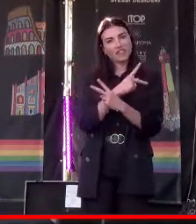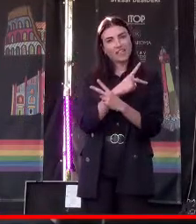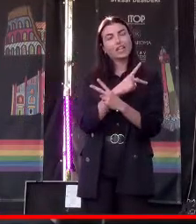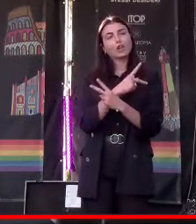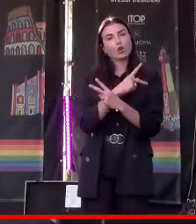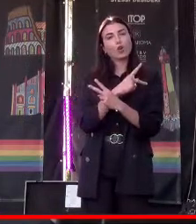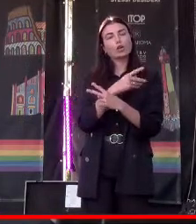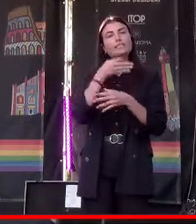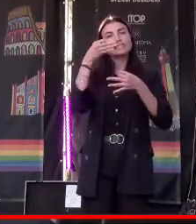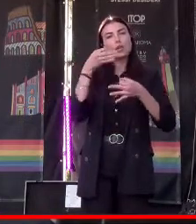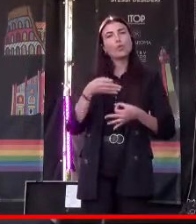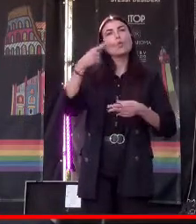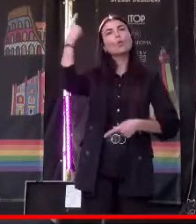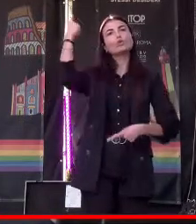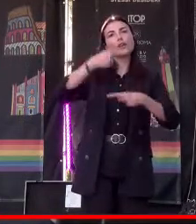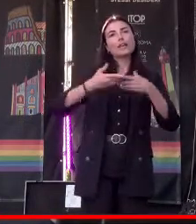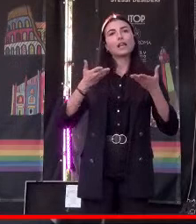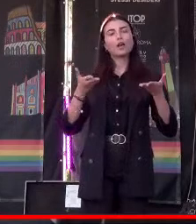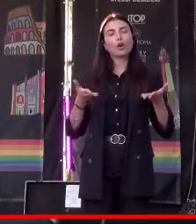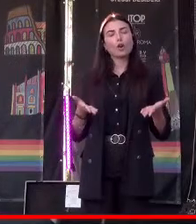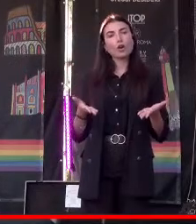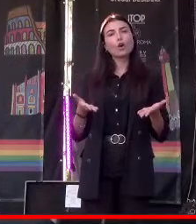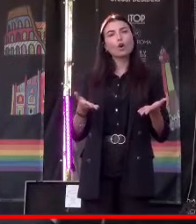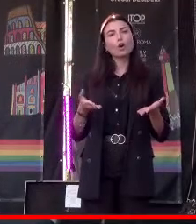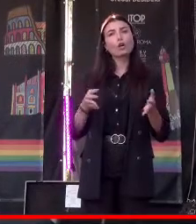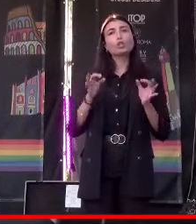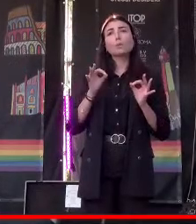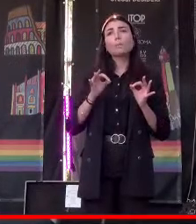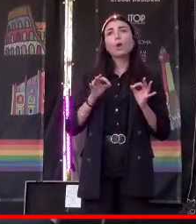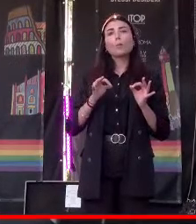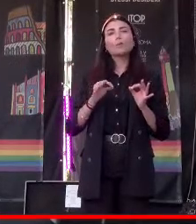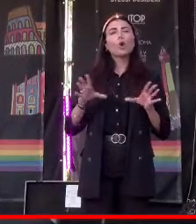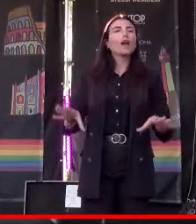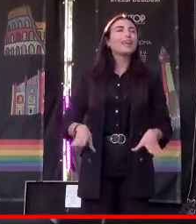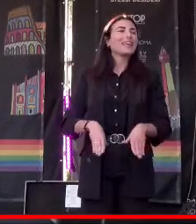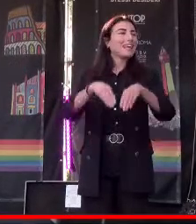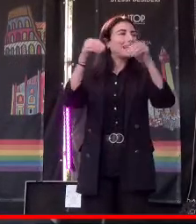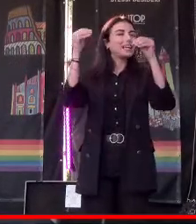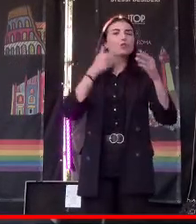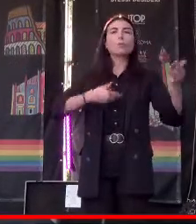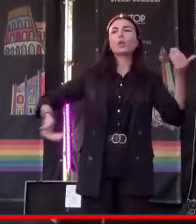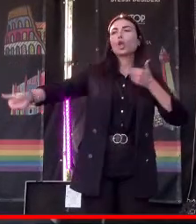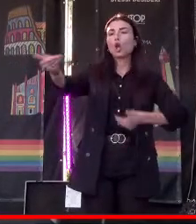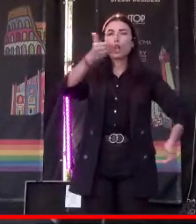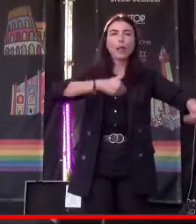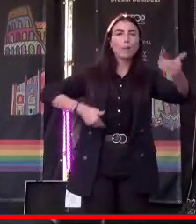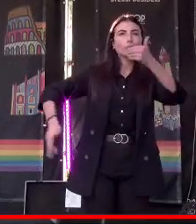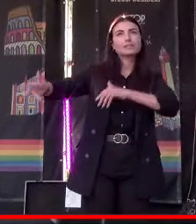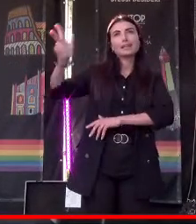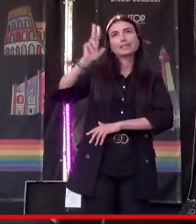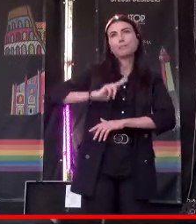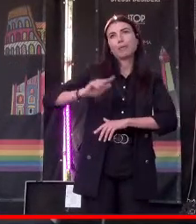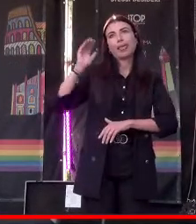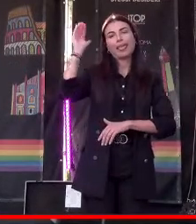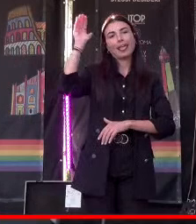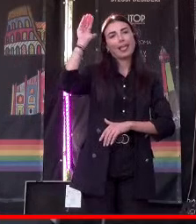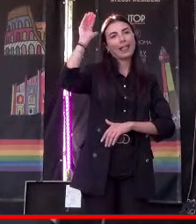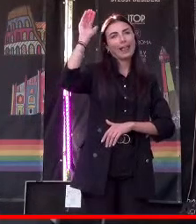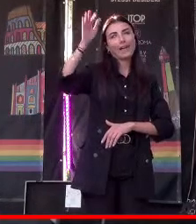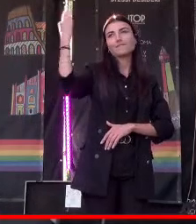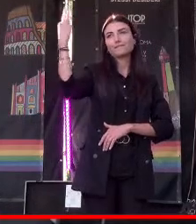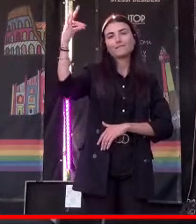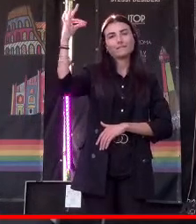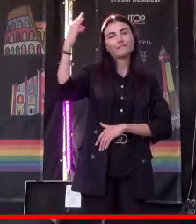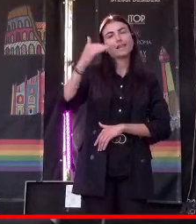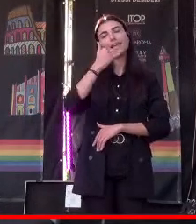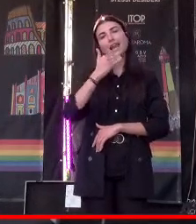questa giornata di oggi è un punto d'inizio per una collaborazione che ci auspichiamo tutti sia proficua.